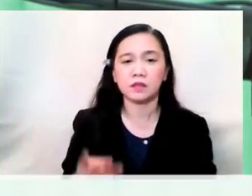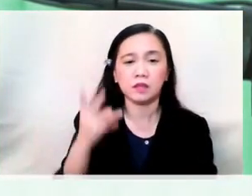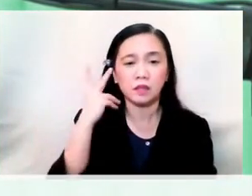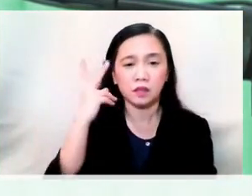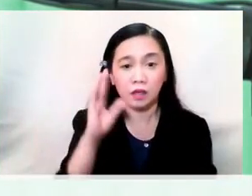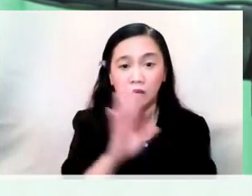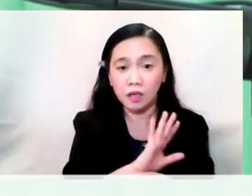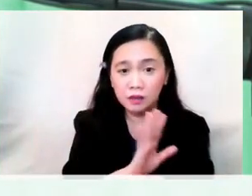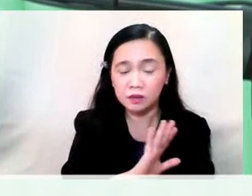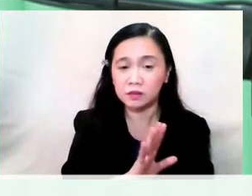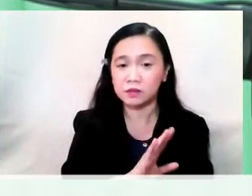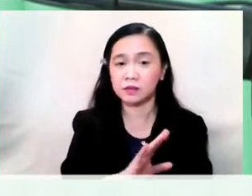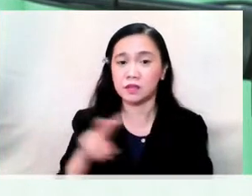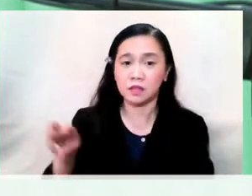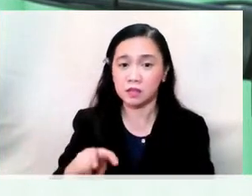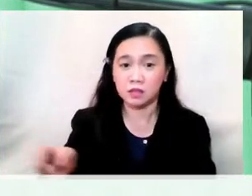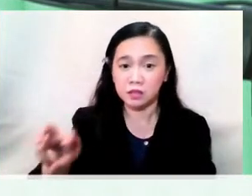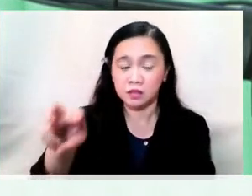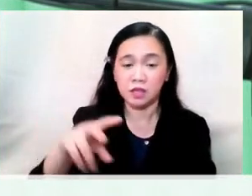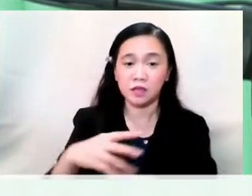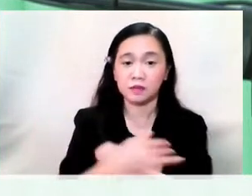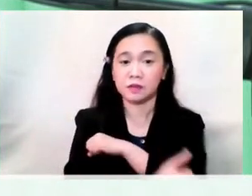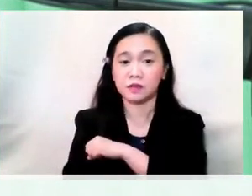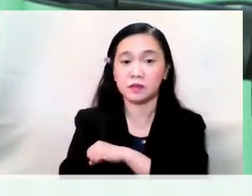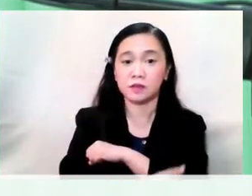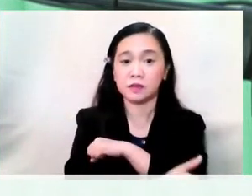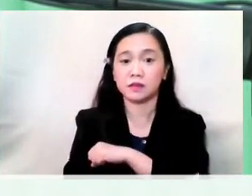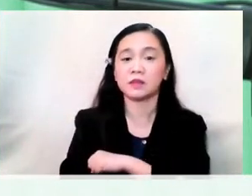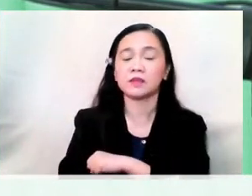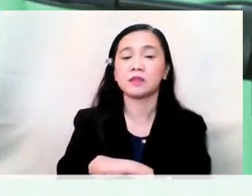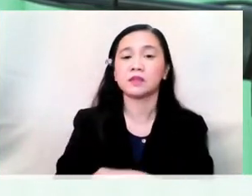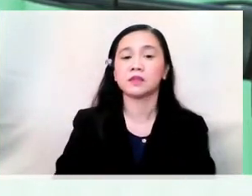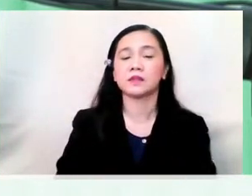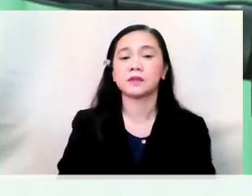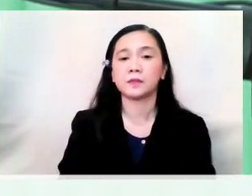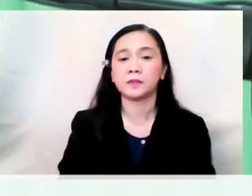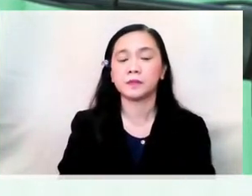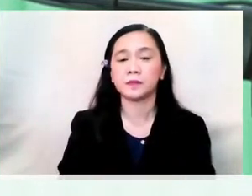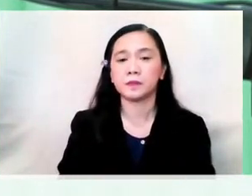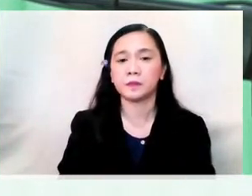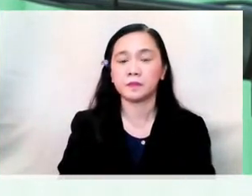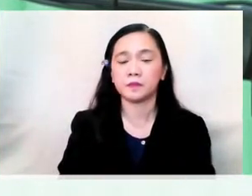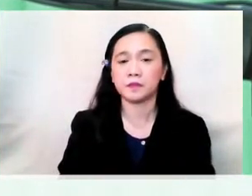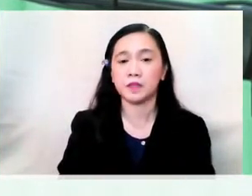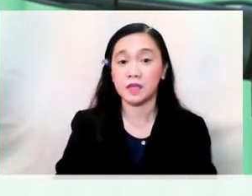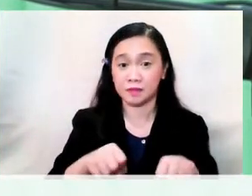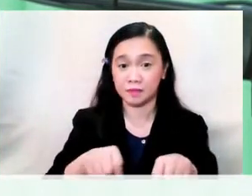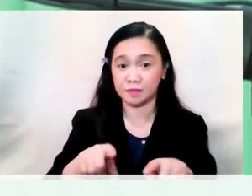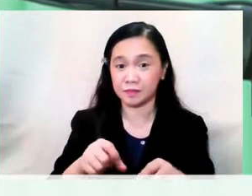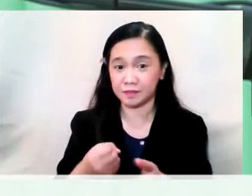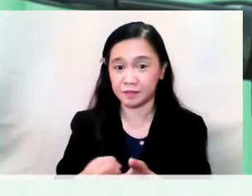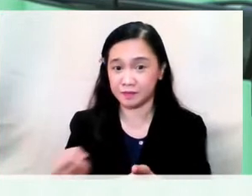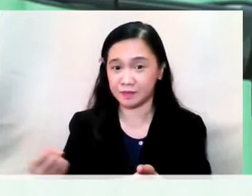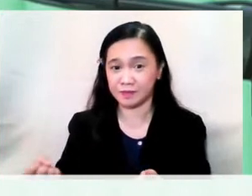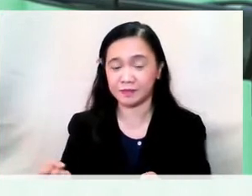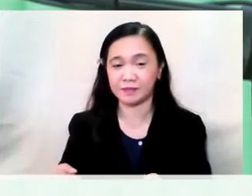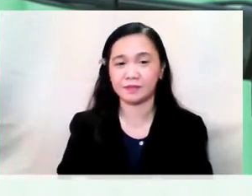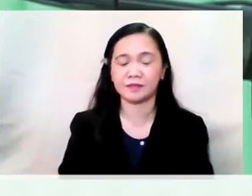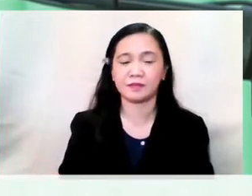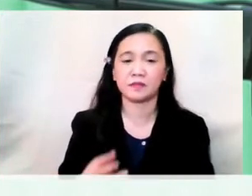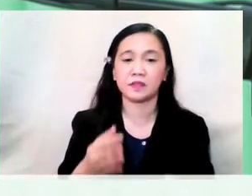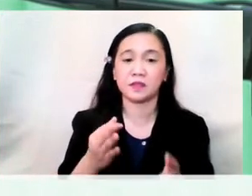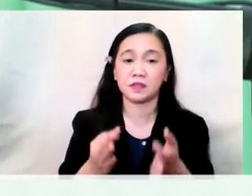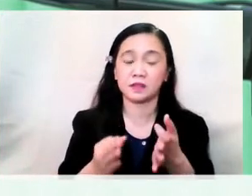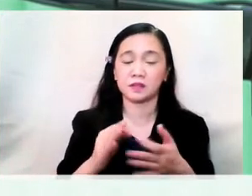ibang probinsya, sa ibang bansa, makapag-shopping na tayo. Kung babalik lamang tayo